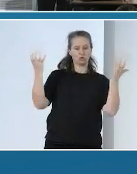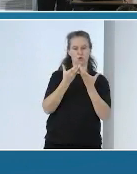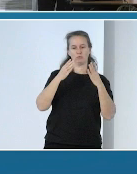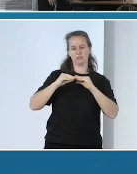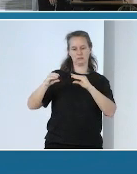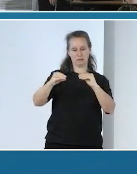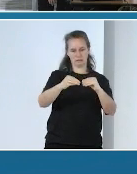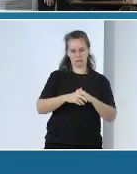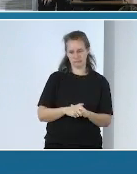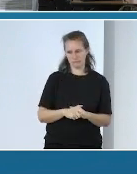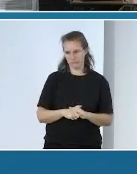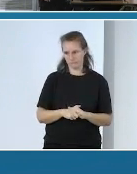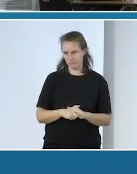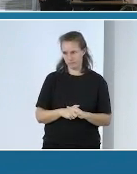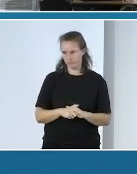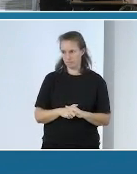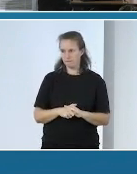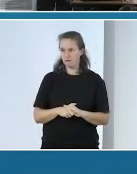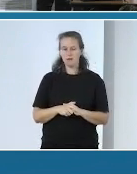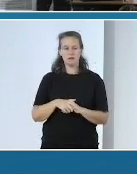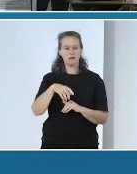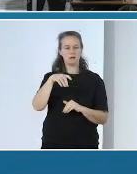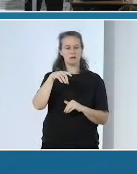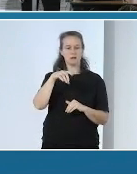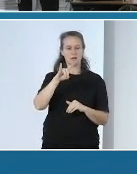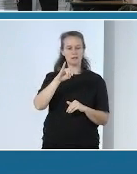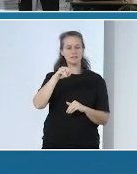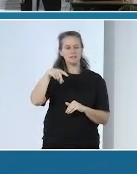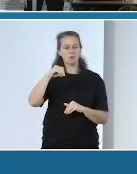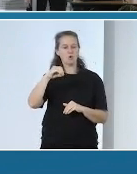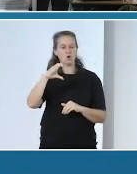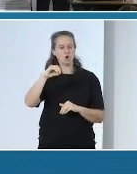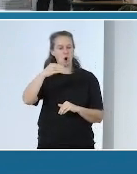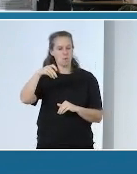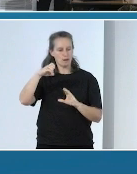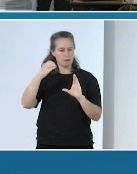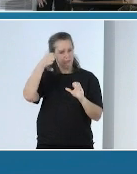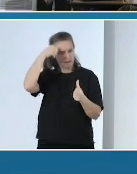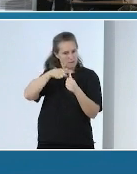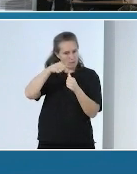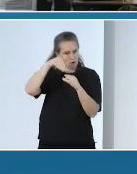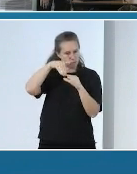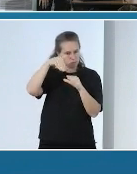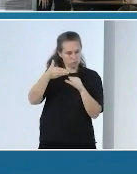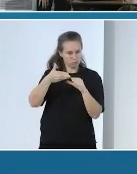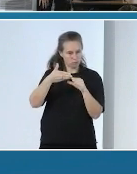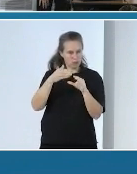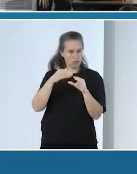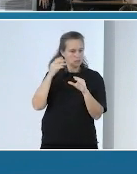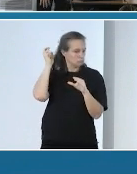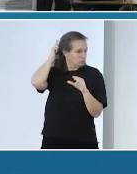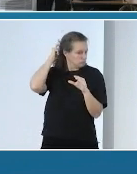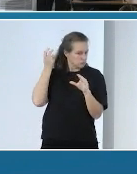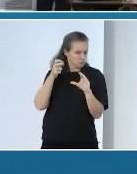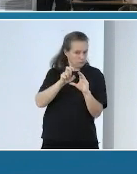l'espace. Et l'hippocampe, le siège de la mémoire, comme on a vu tout à l'heure,